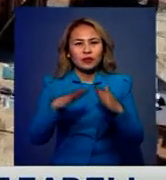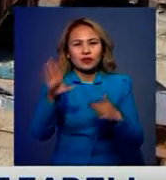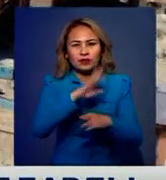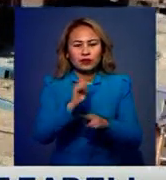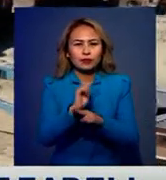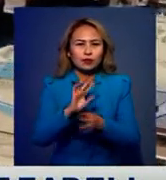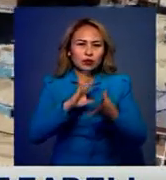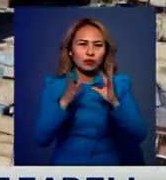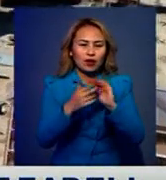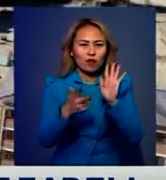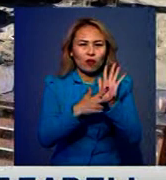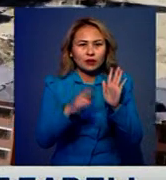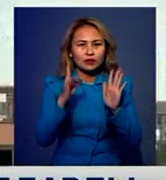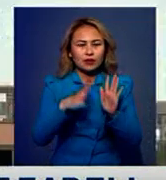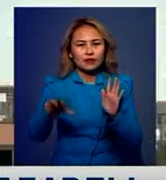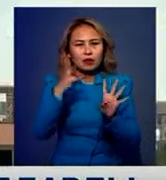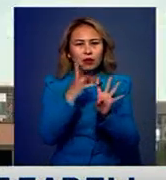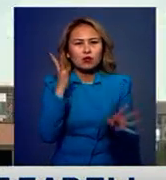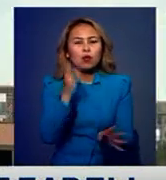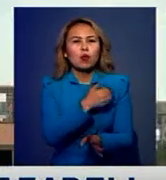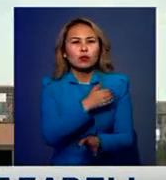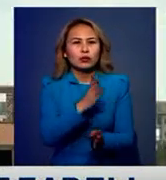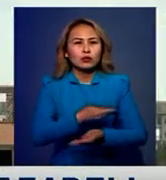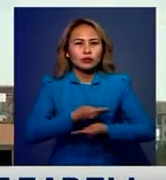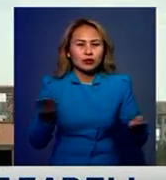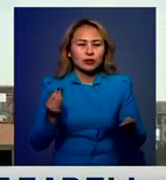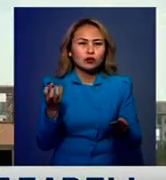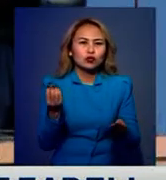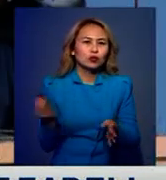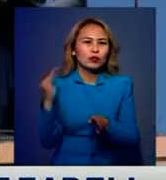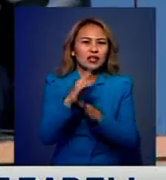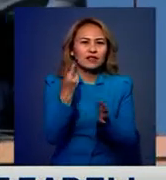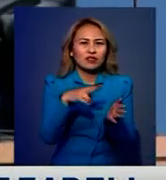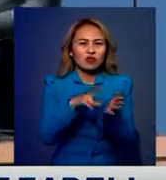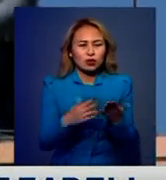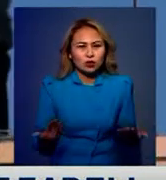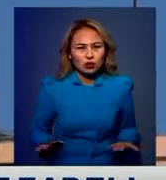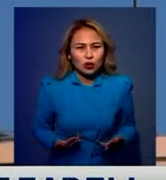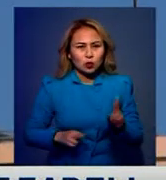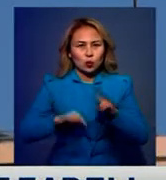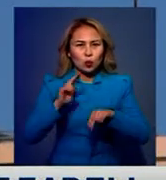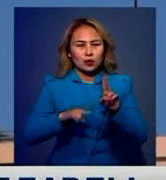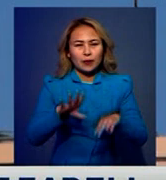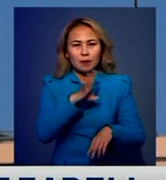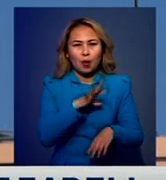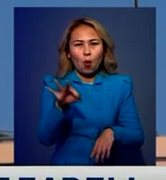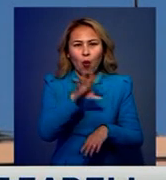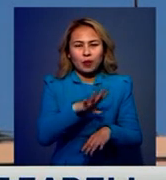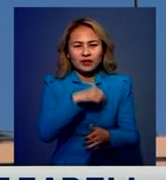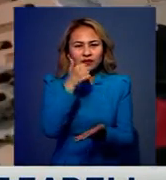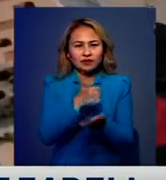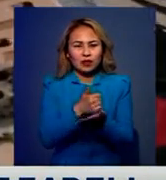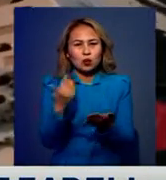жатыр. Жақында 8 баспана үй кезегінде тұрғандарға беріледі. Одан бөлек 28 тұрғын үйдің құрылысы басталған. Облыс басшылығы